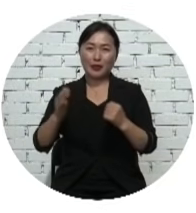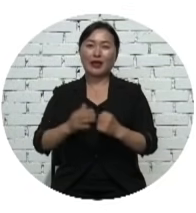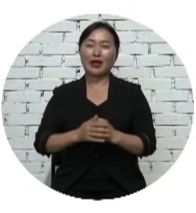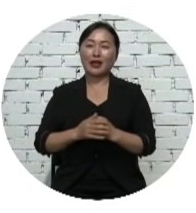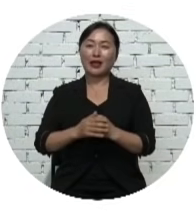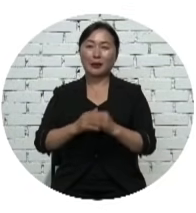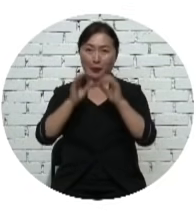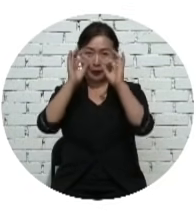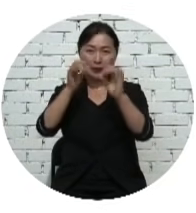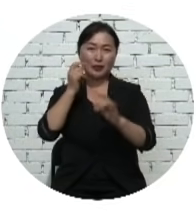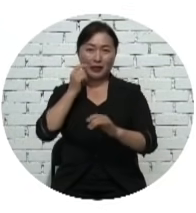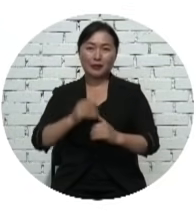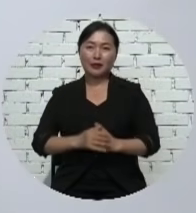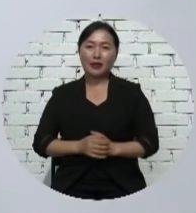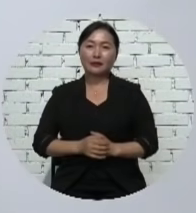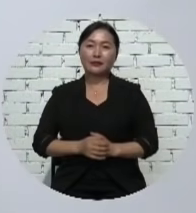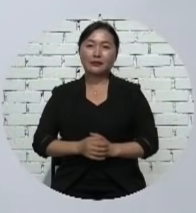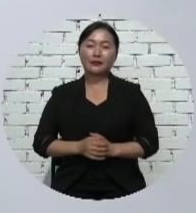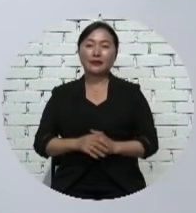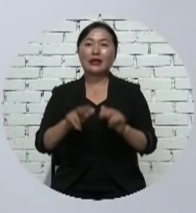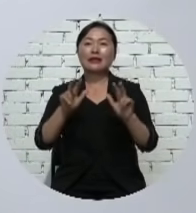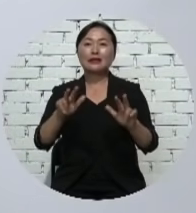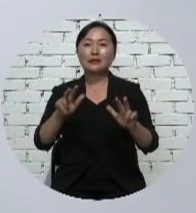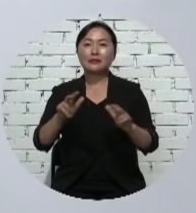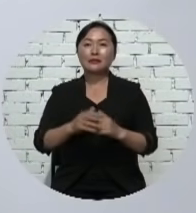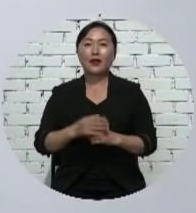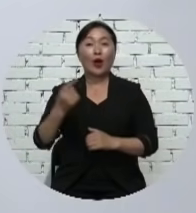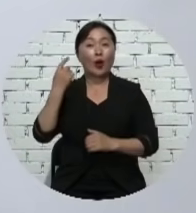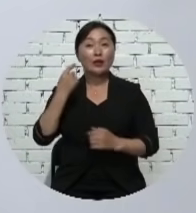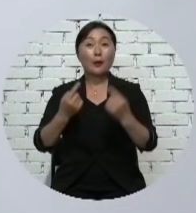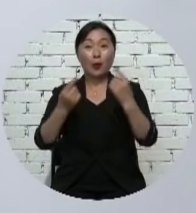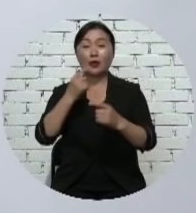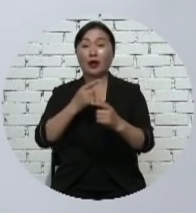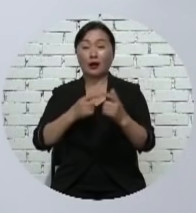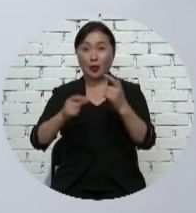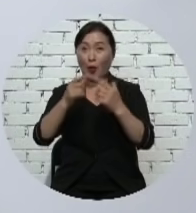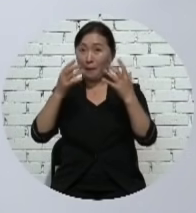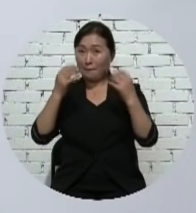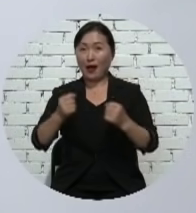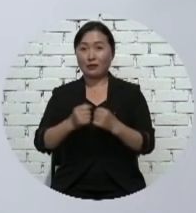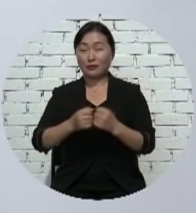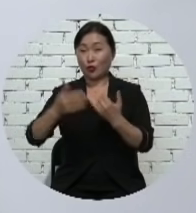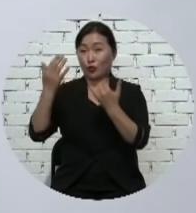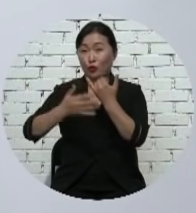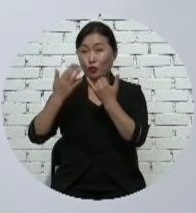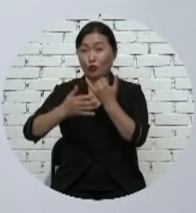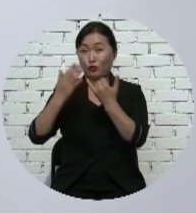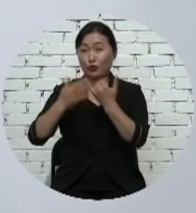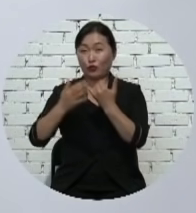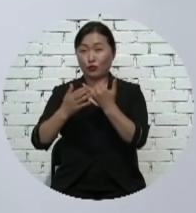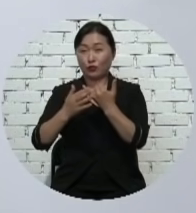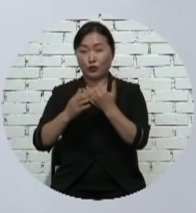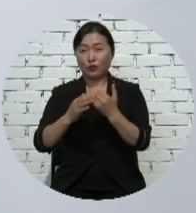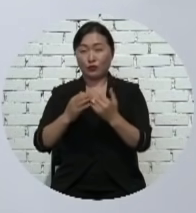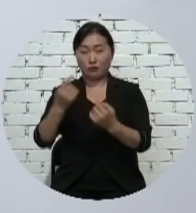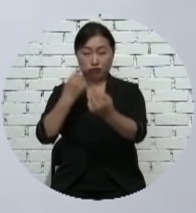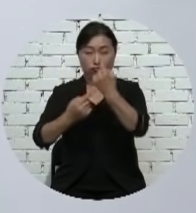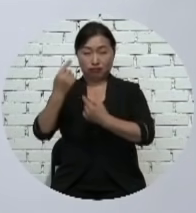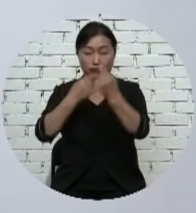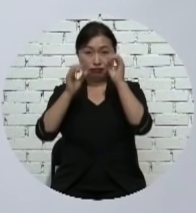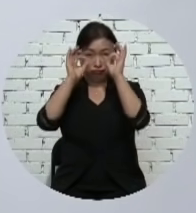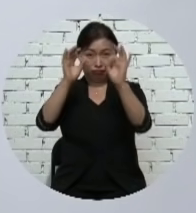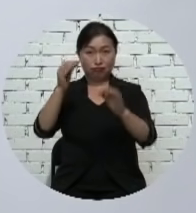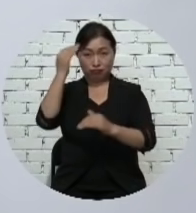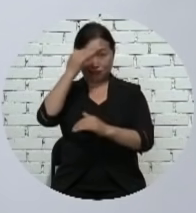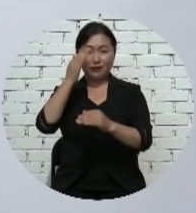별로 못 봤어요. 예. 지금 어제보다도 더 많은 지금 유튜브 조회수를 기록하고 있다라는 얘기죠. 아,